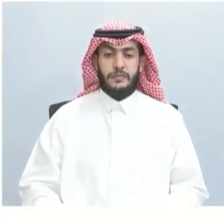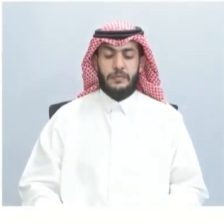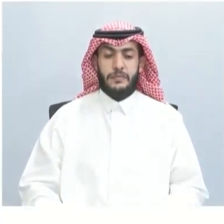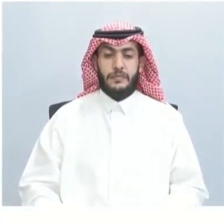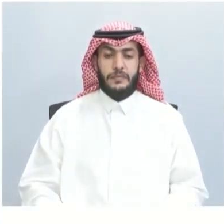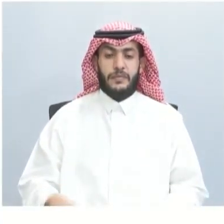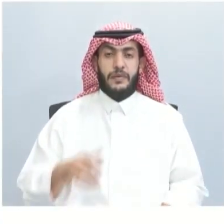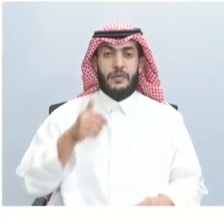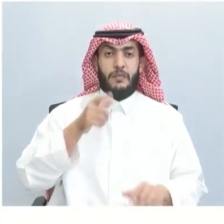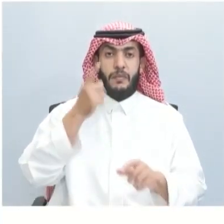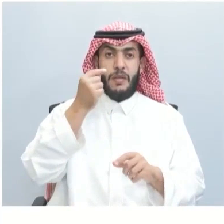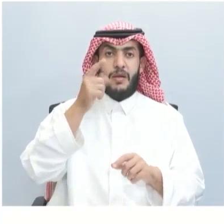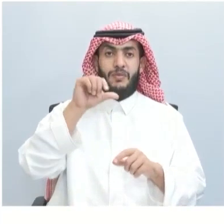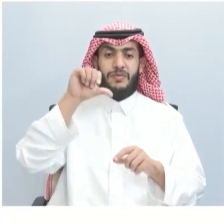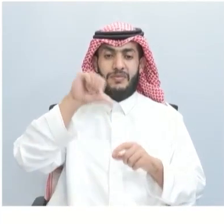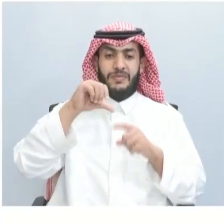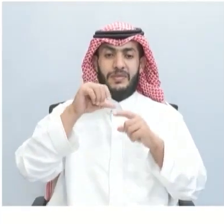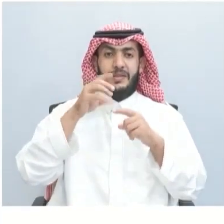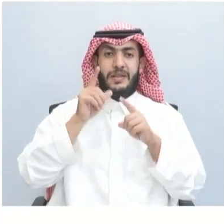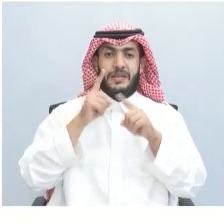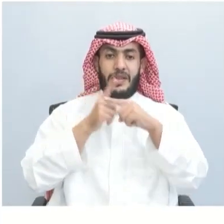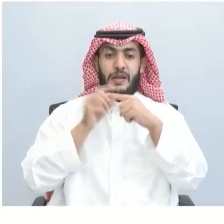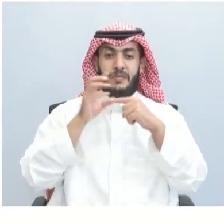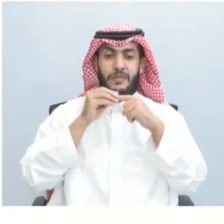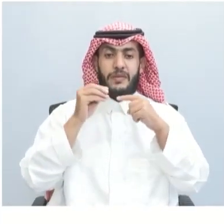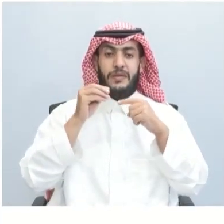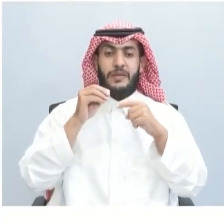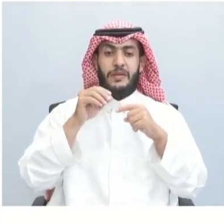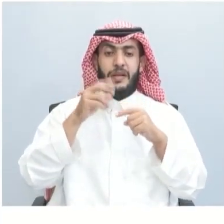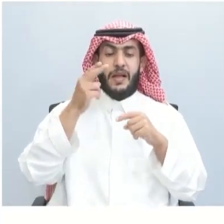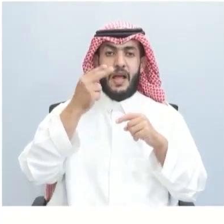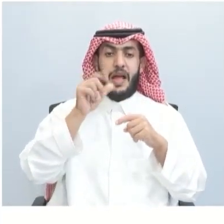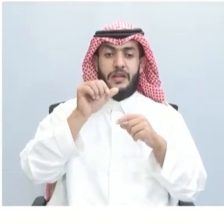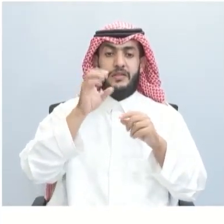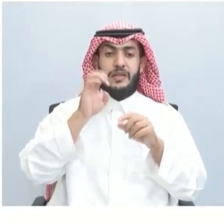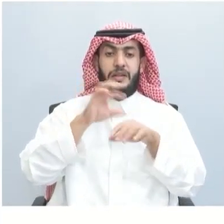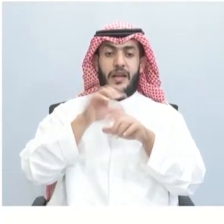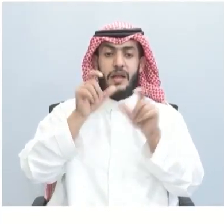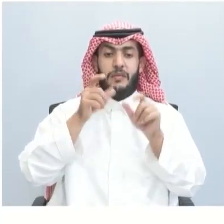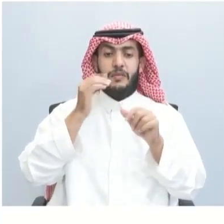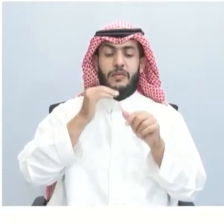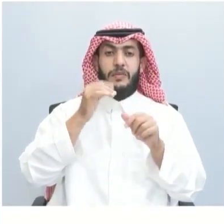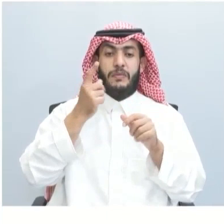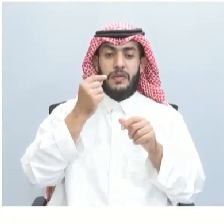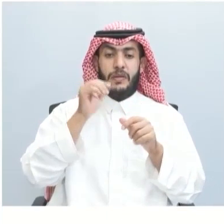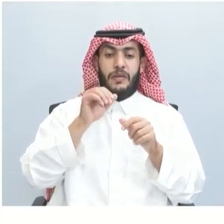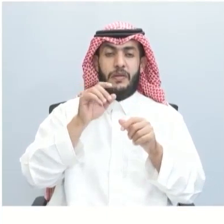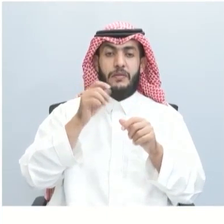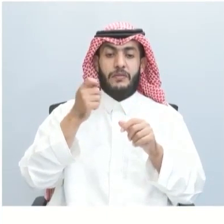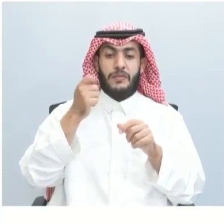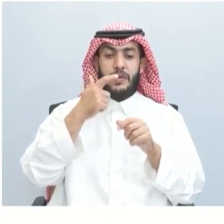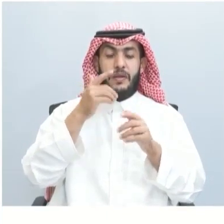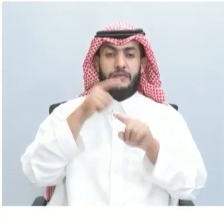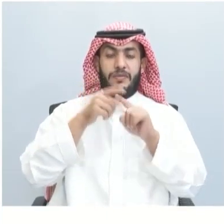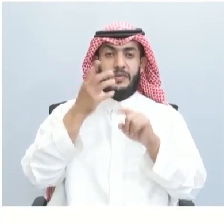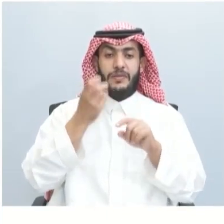مزايا وعيوب الطريقتين العرض من جانب العميل مزاياه تفاعلات الموقع كثيره عرض سريع للموقع بعد